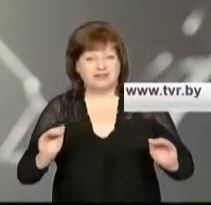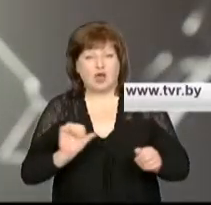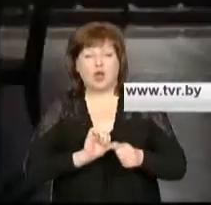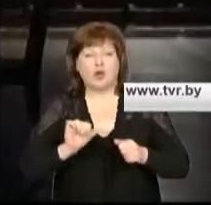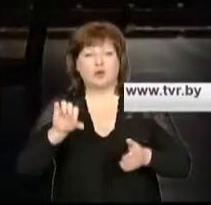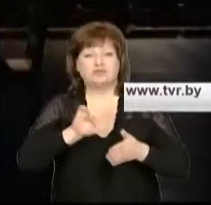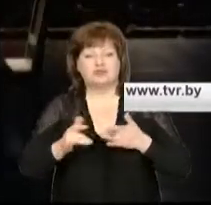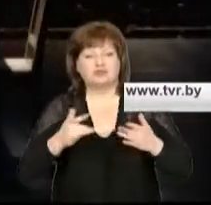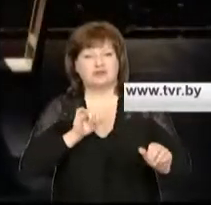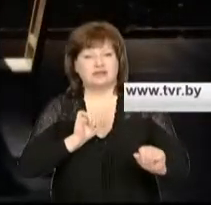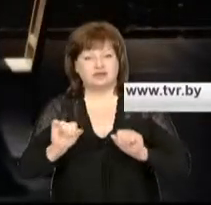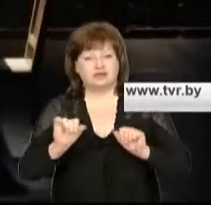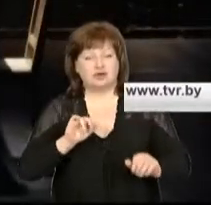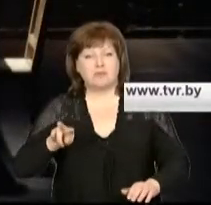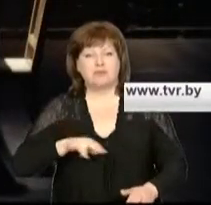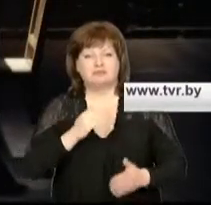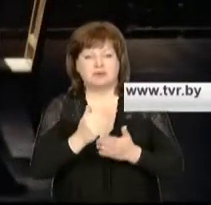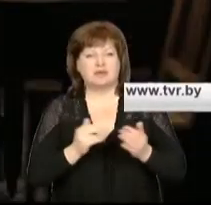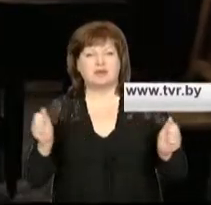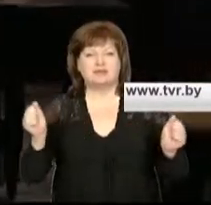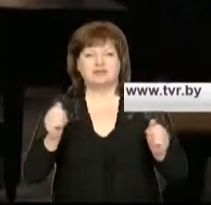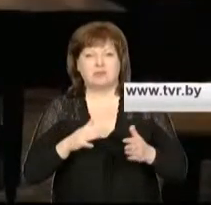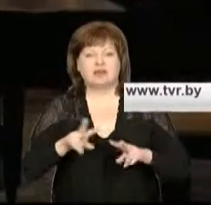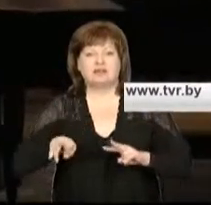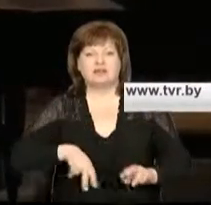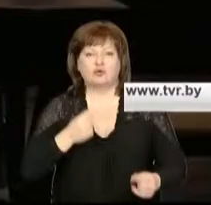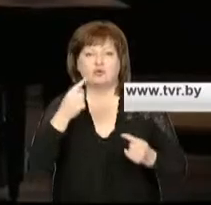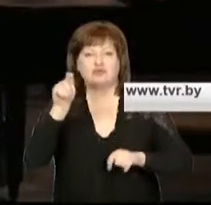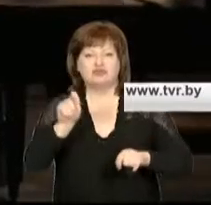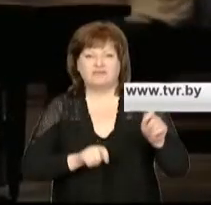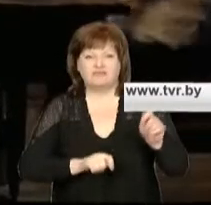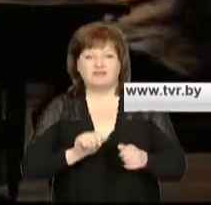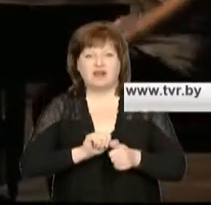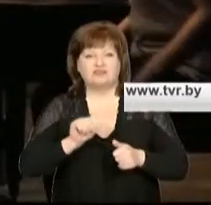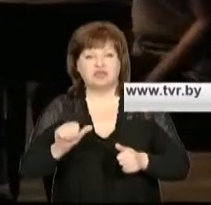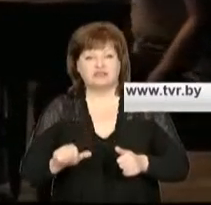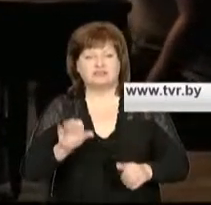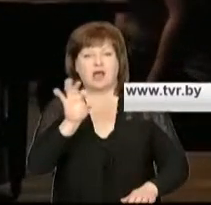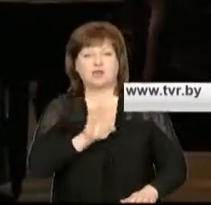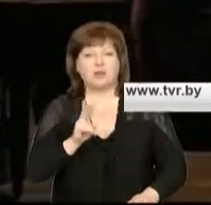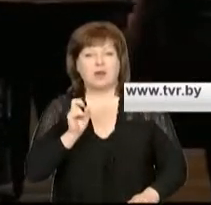актеров, критиков, Минский листопад собрал программных директоров крупнейших фестивалей. В частности, о том, как